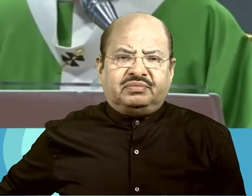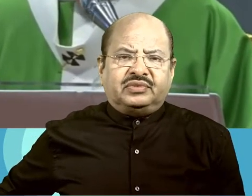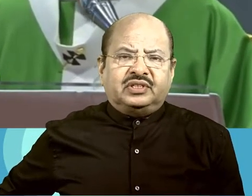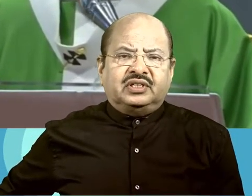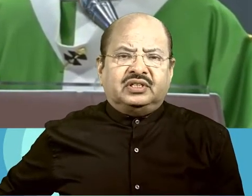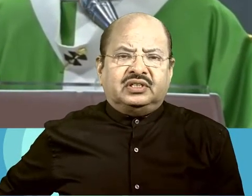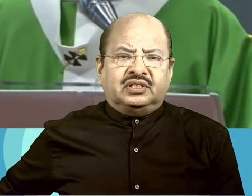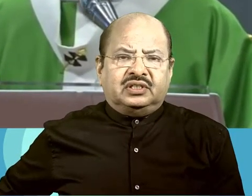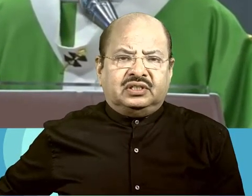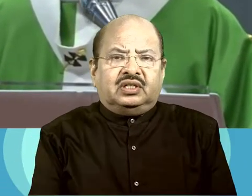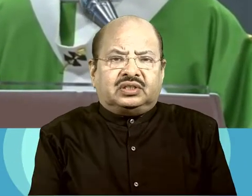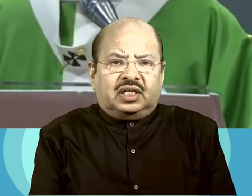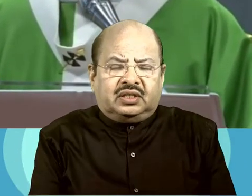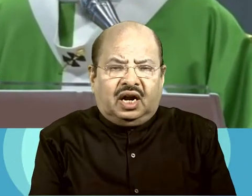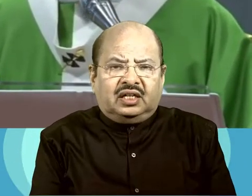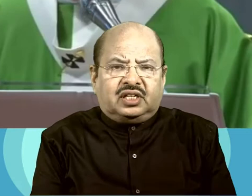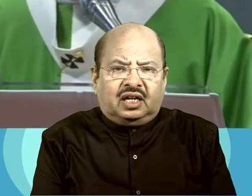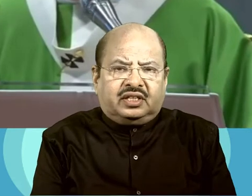സംസാരത്തിൻ്റെയും